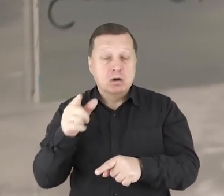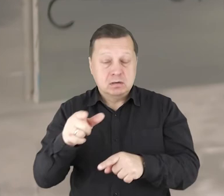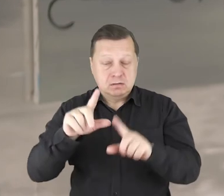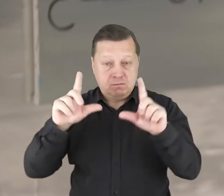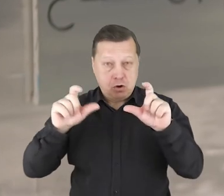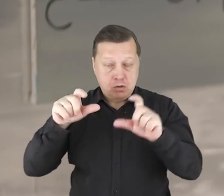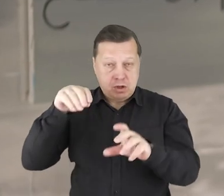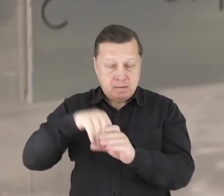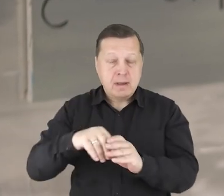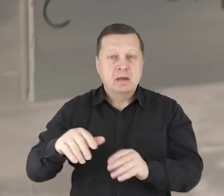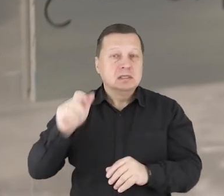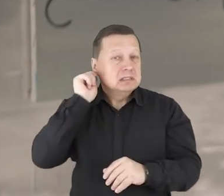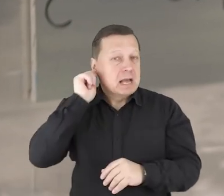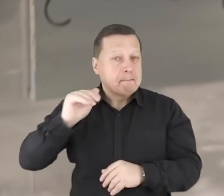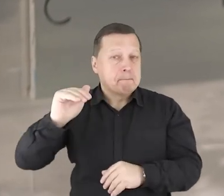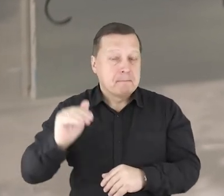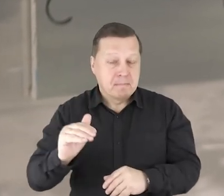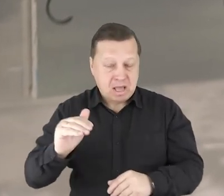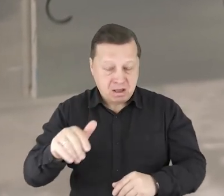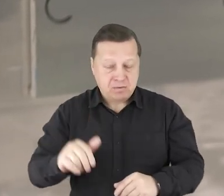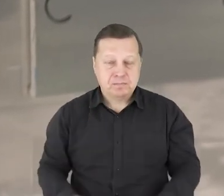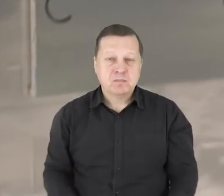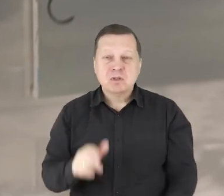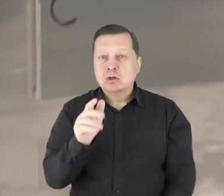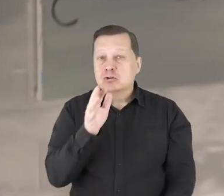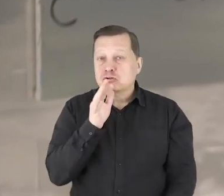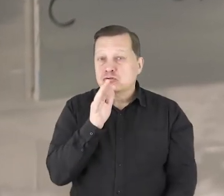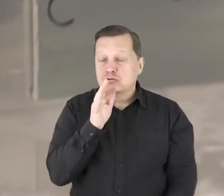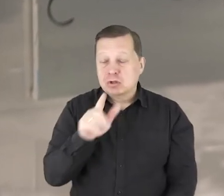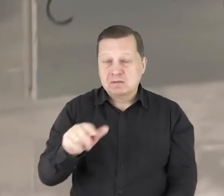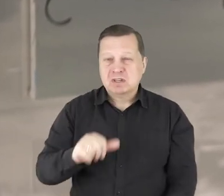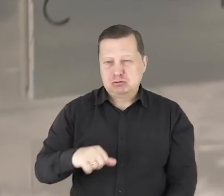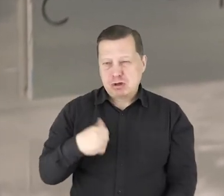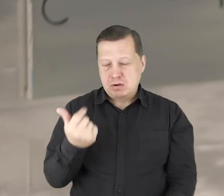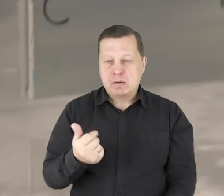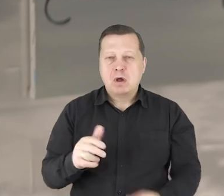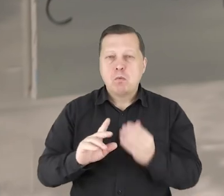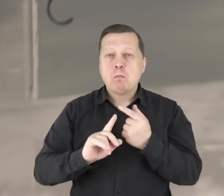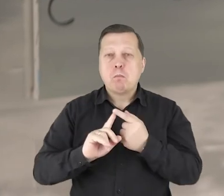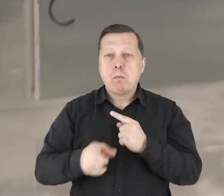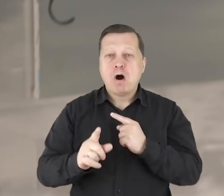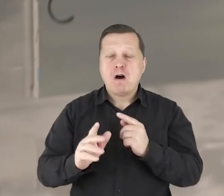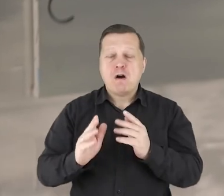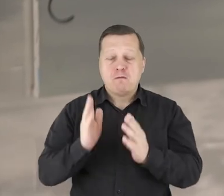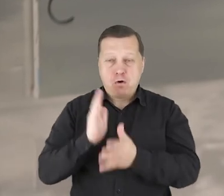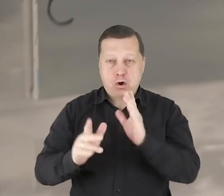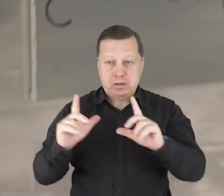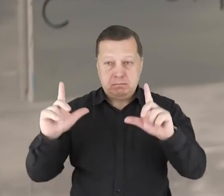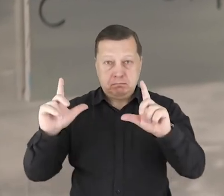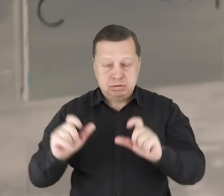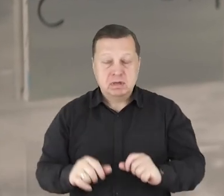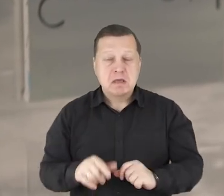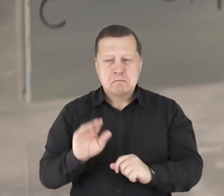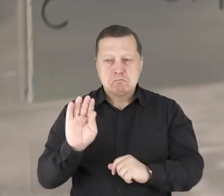fotografia małej dziewczynki zrobiona w żydowskim sierocińcu zaraz po wojnie. I ta